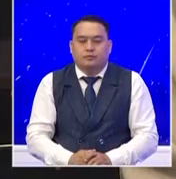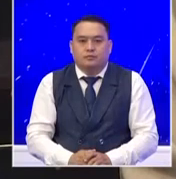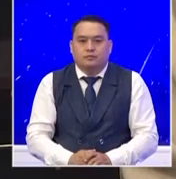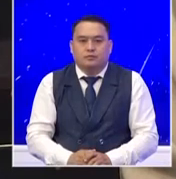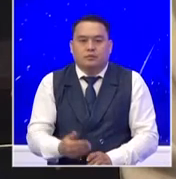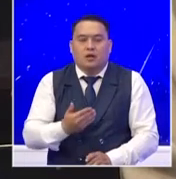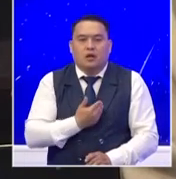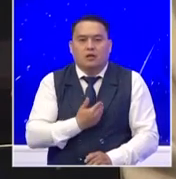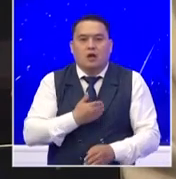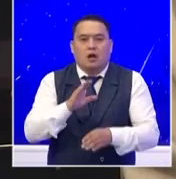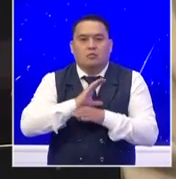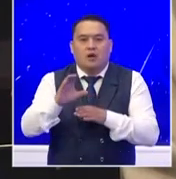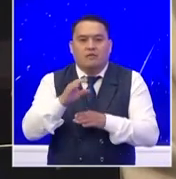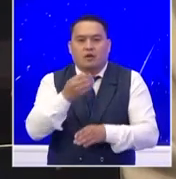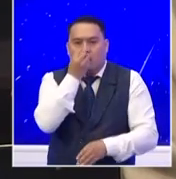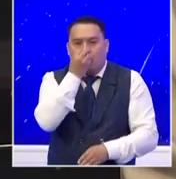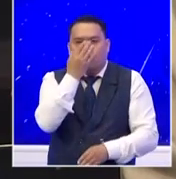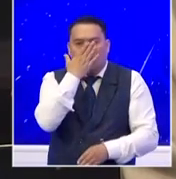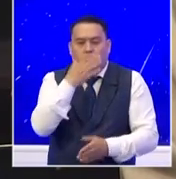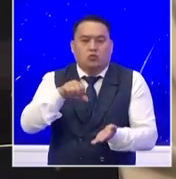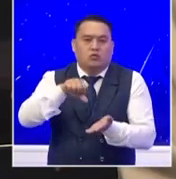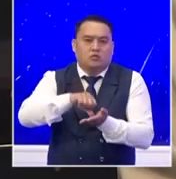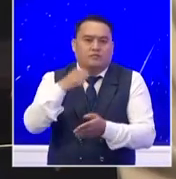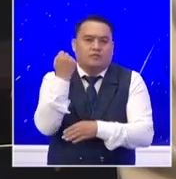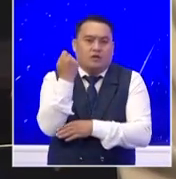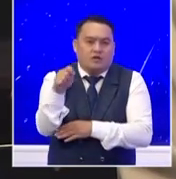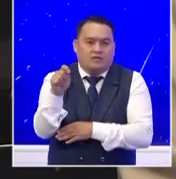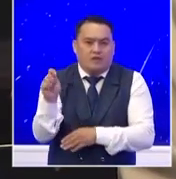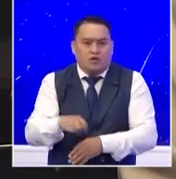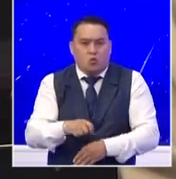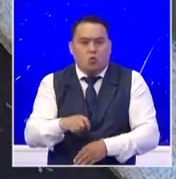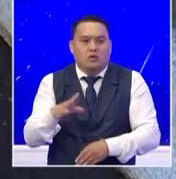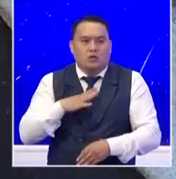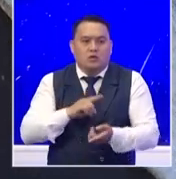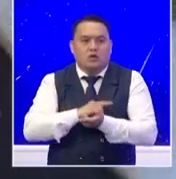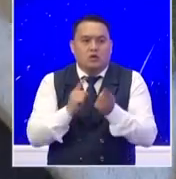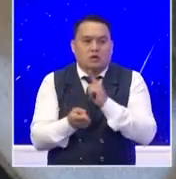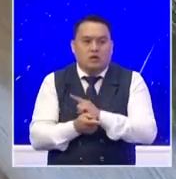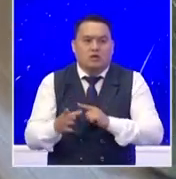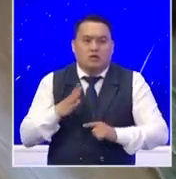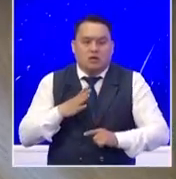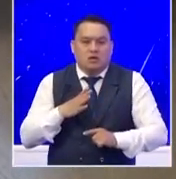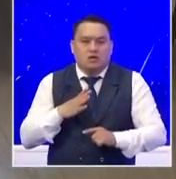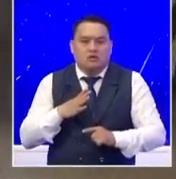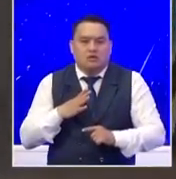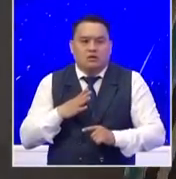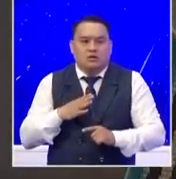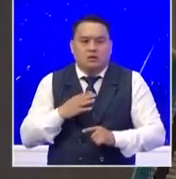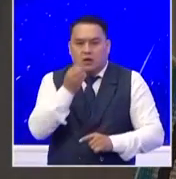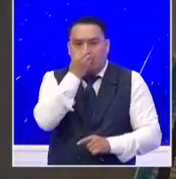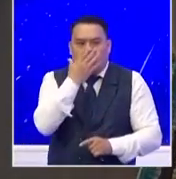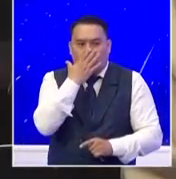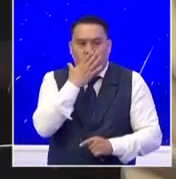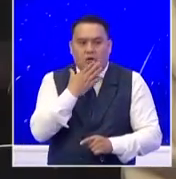хотели отправить Японию на войну. Но просто какие-то изменения отправили на войну Японию в